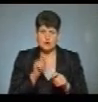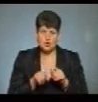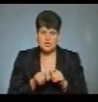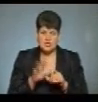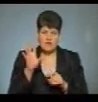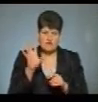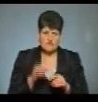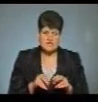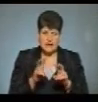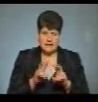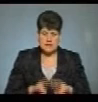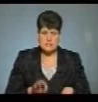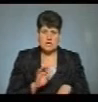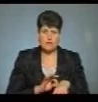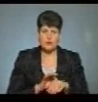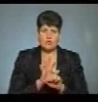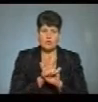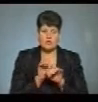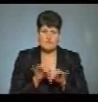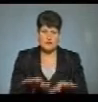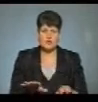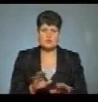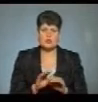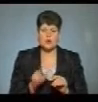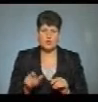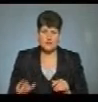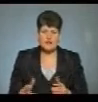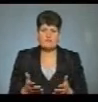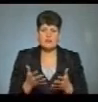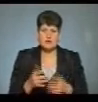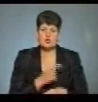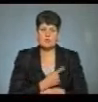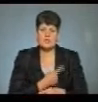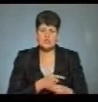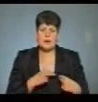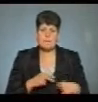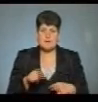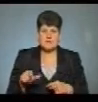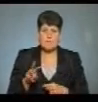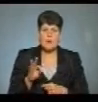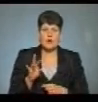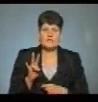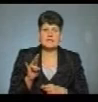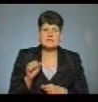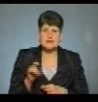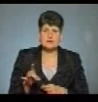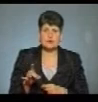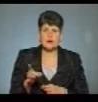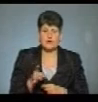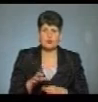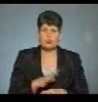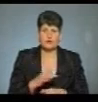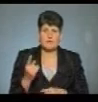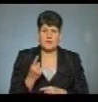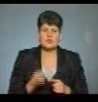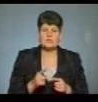всіх аналізів хворих на коронавірус людей медики встановили, що медична працівниця з Монастирського району захворіла першою. Це було